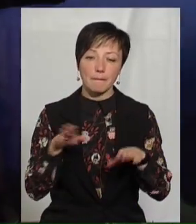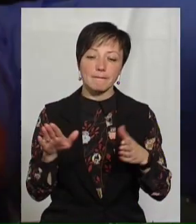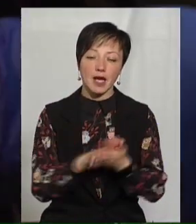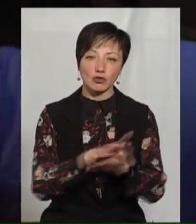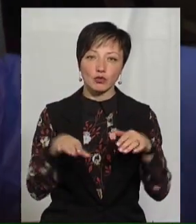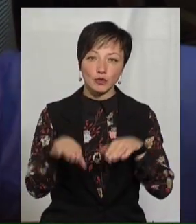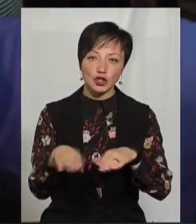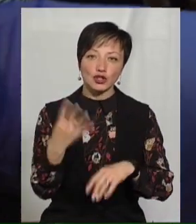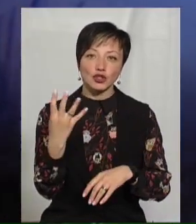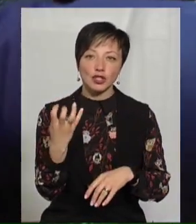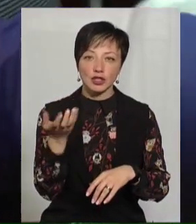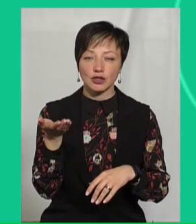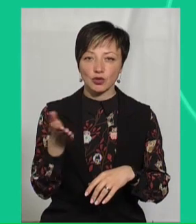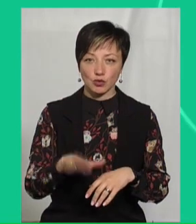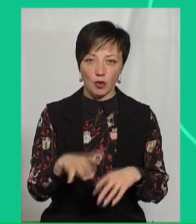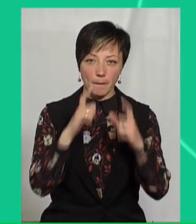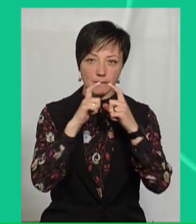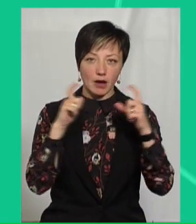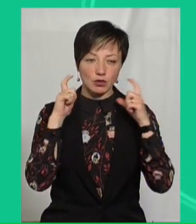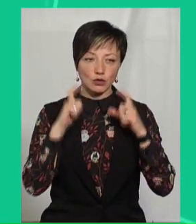пошила 400 тришарових масок.